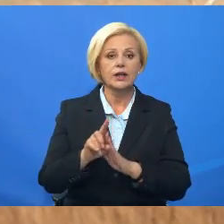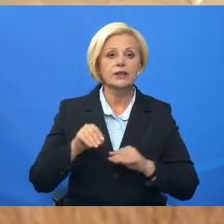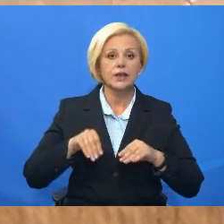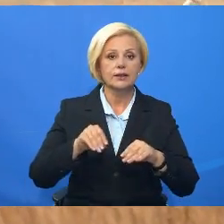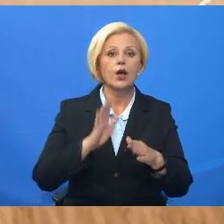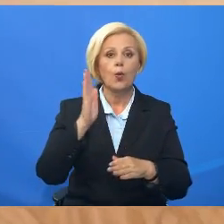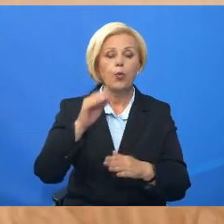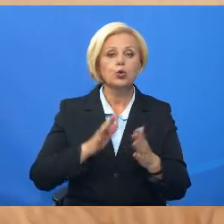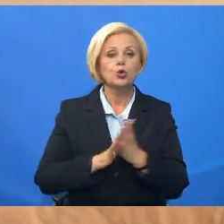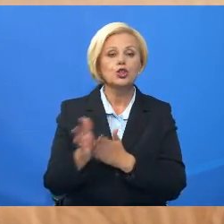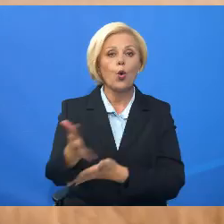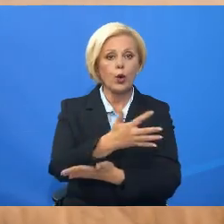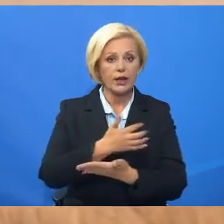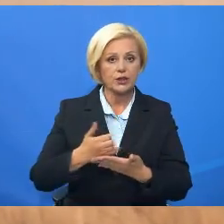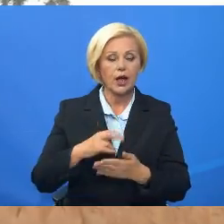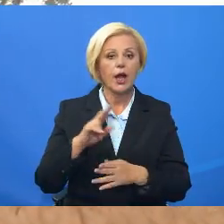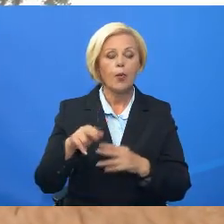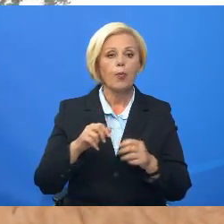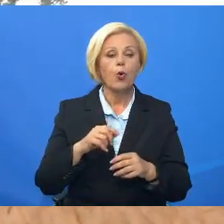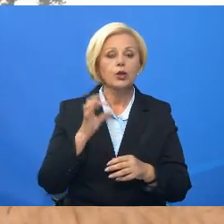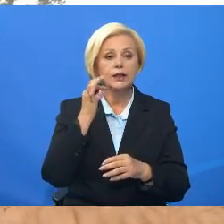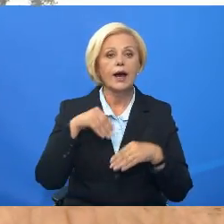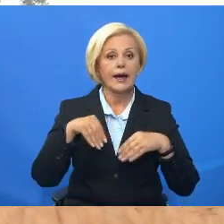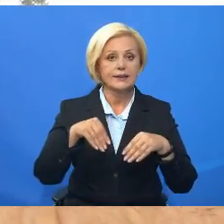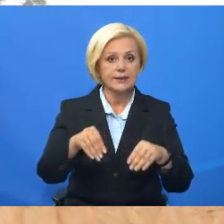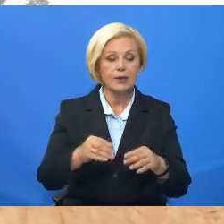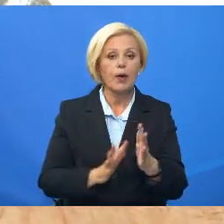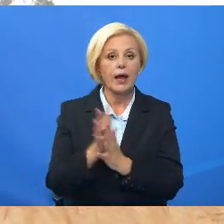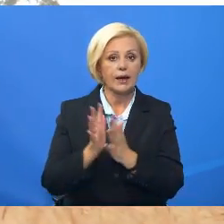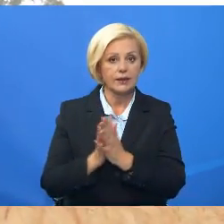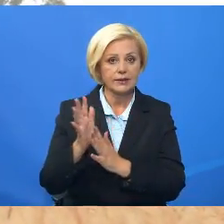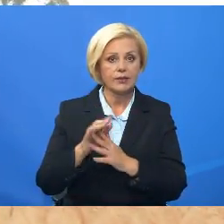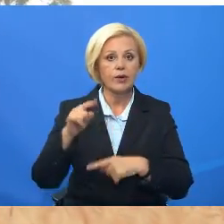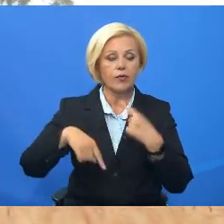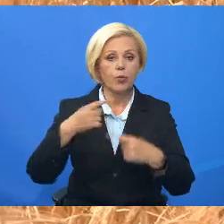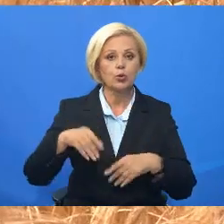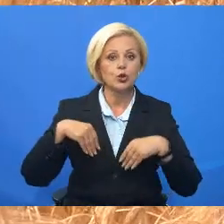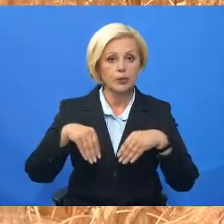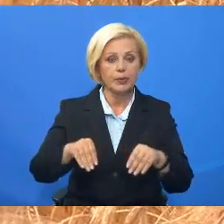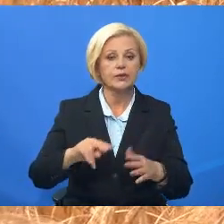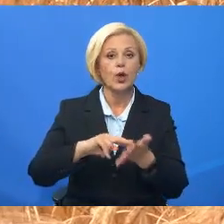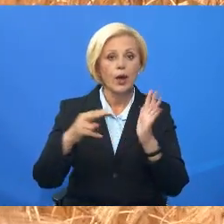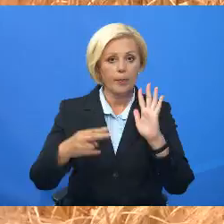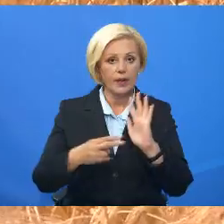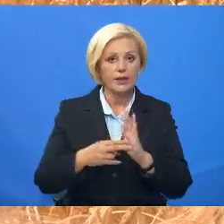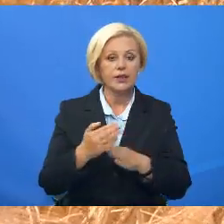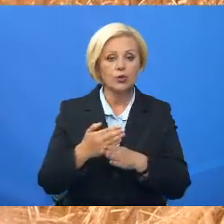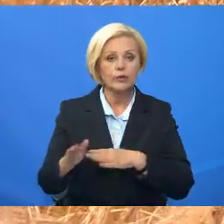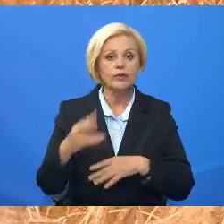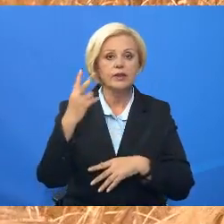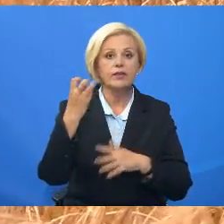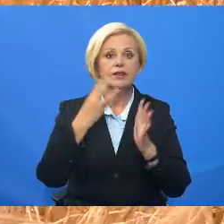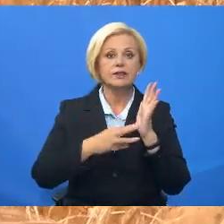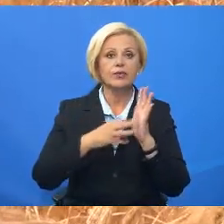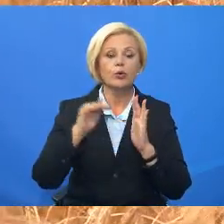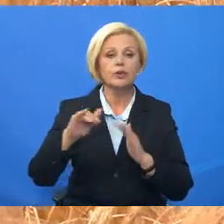асноў будучага ўраджаю. Пад азімыя збожжавыя каласавыя ў будучую сяўною ў рэгіёне маюць намер адвесці 280